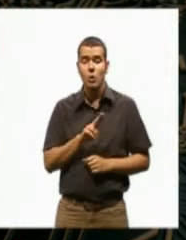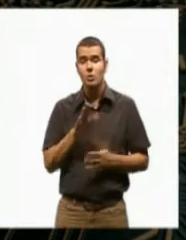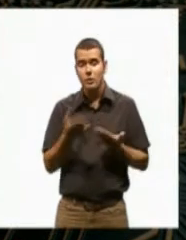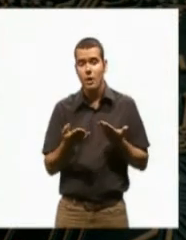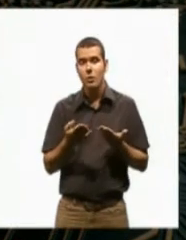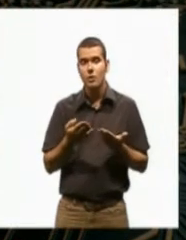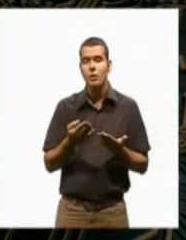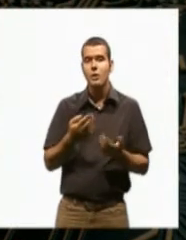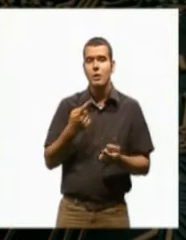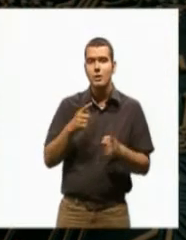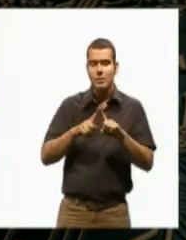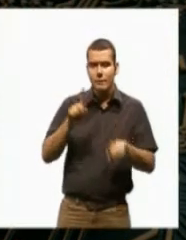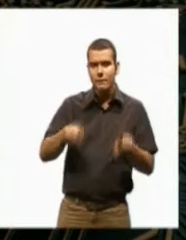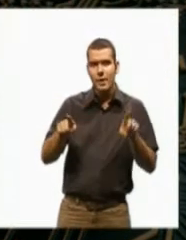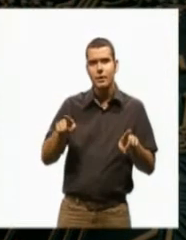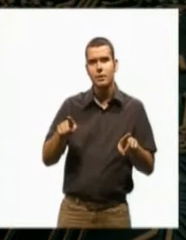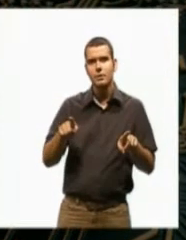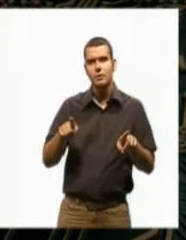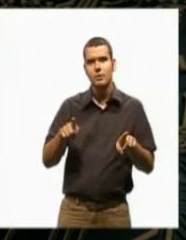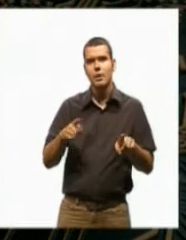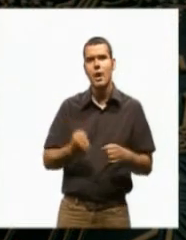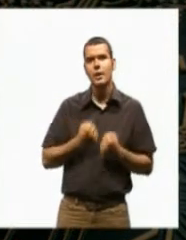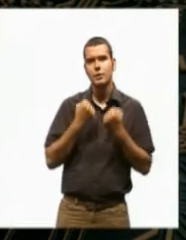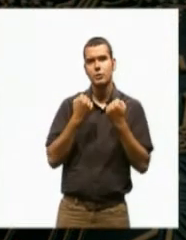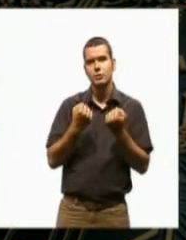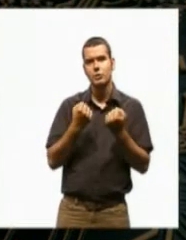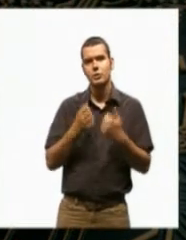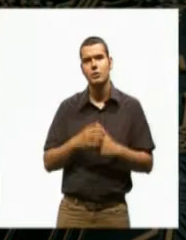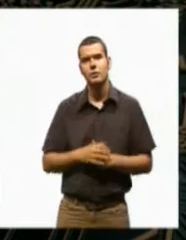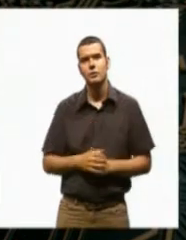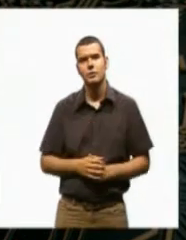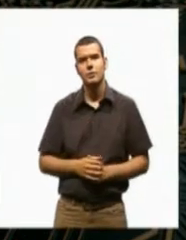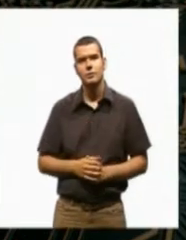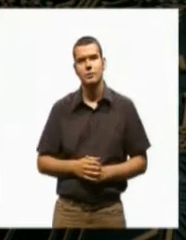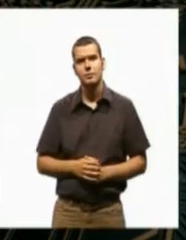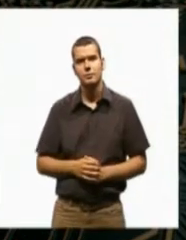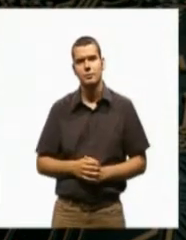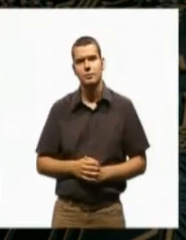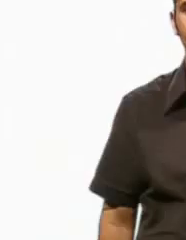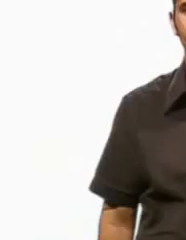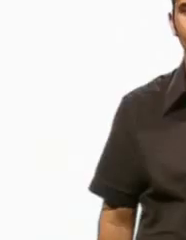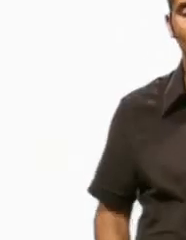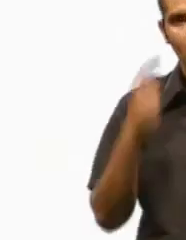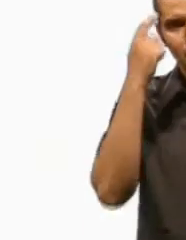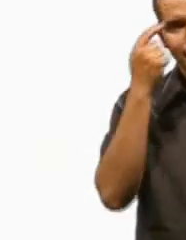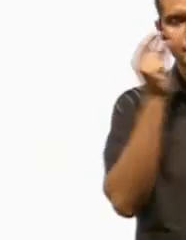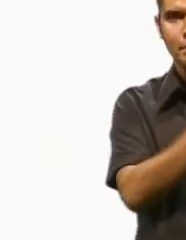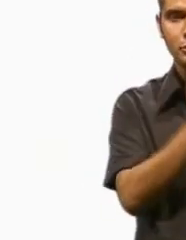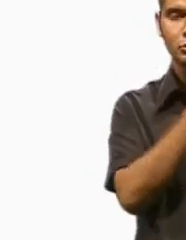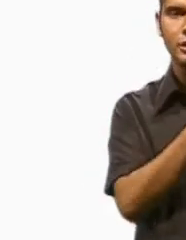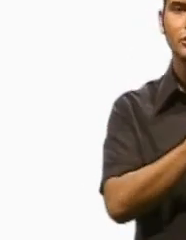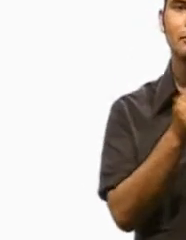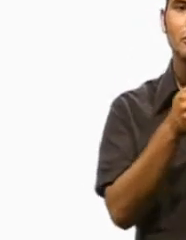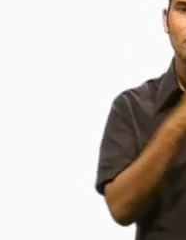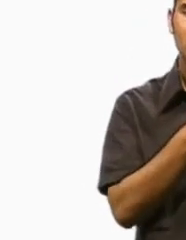gġanet li kolom Difkulta bħala livell Ta' saħħa li jikonu T'anġi xossu għamtaf sekkitom Fidawne il-kazijiet, il